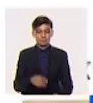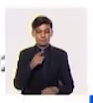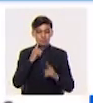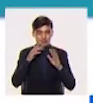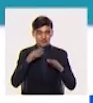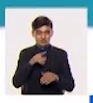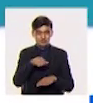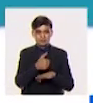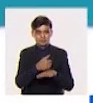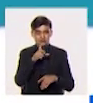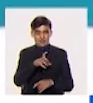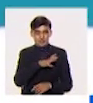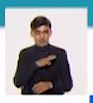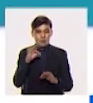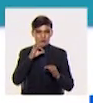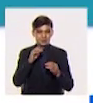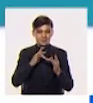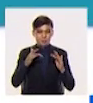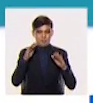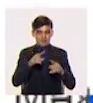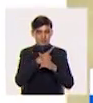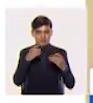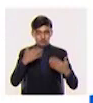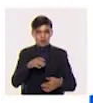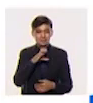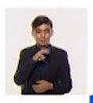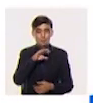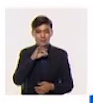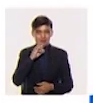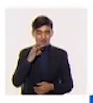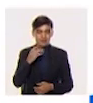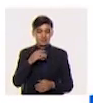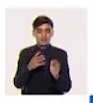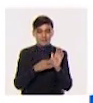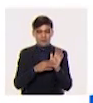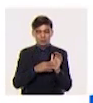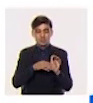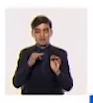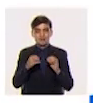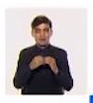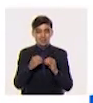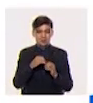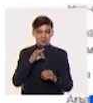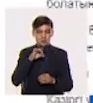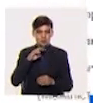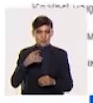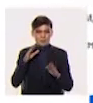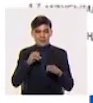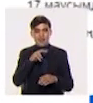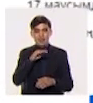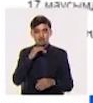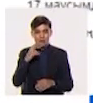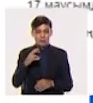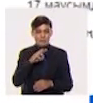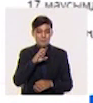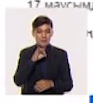Мәжілістің ресми сайтында жарияланған ақпаратта спикердің 9-11 маусым аралығында Елжан Біртановтың қабылдағанын